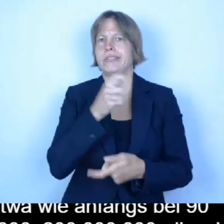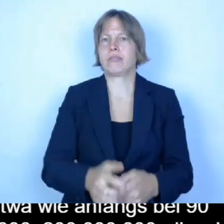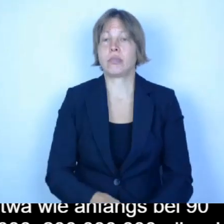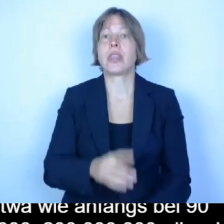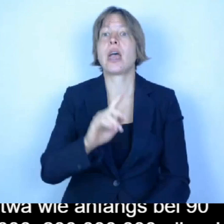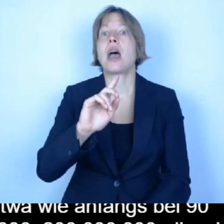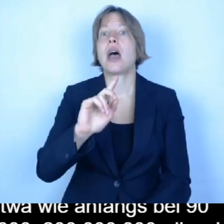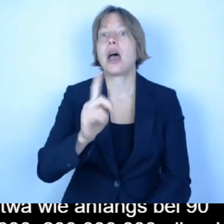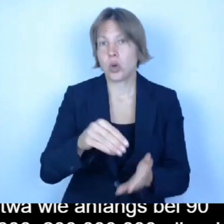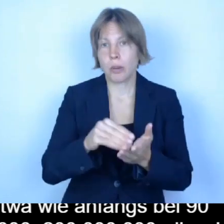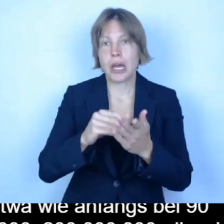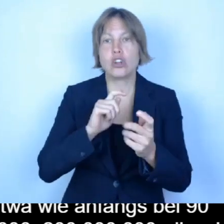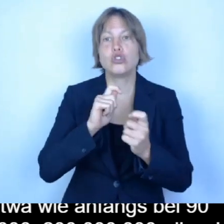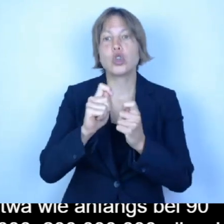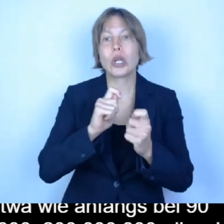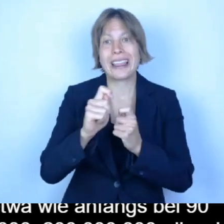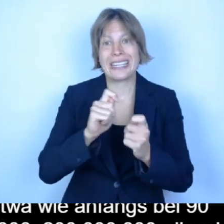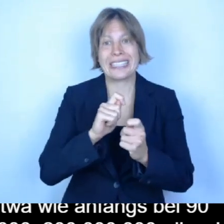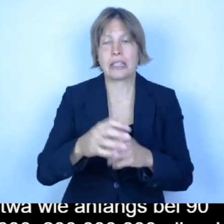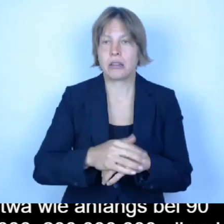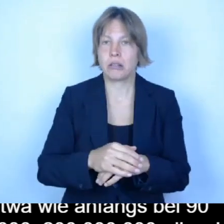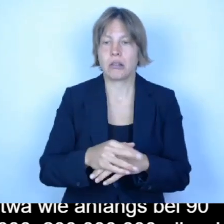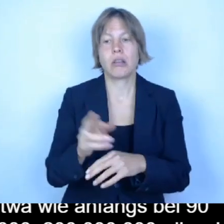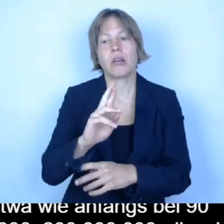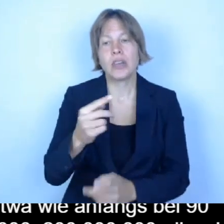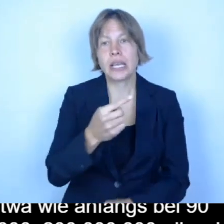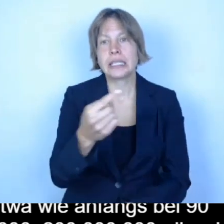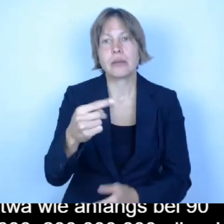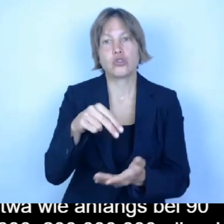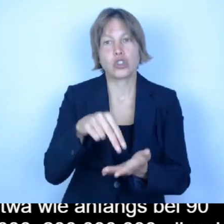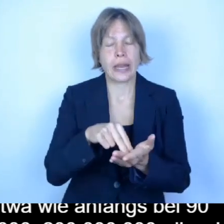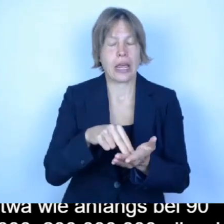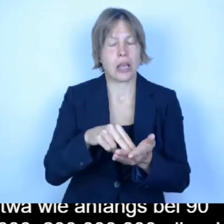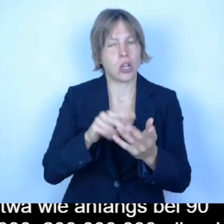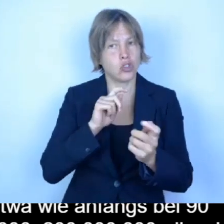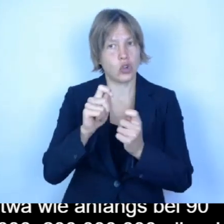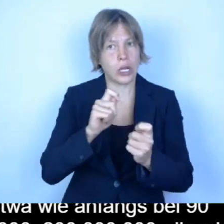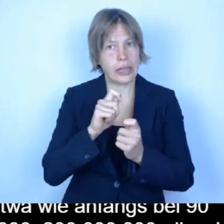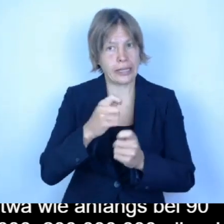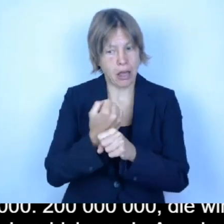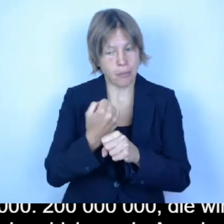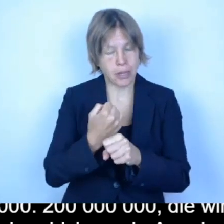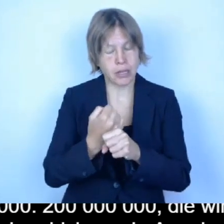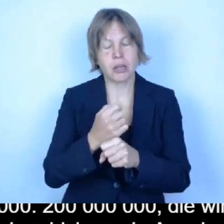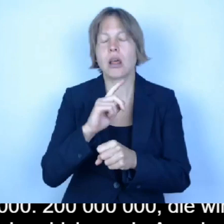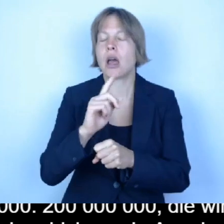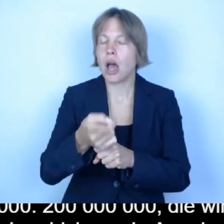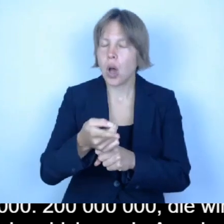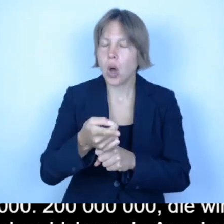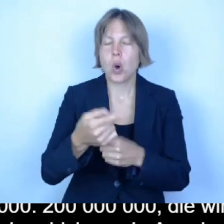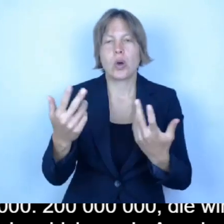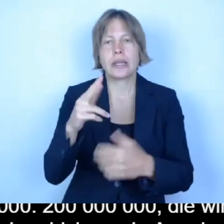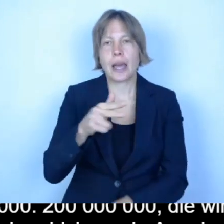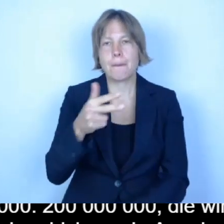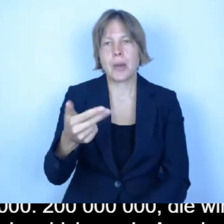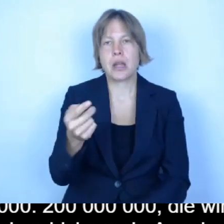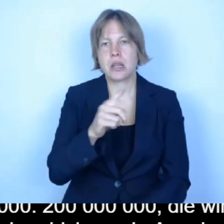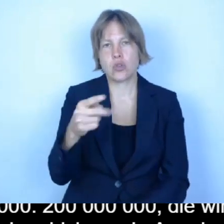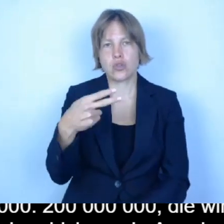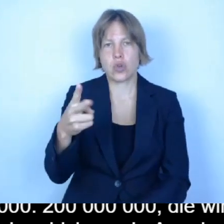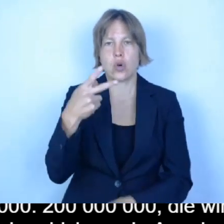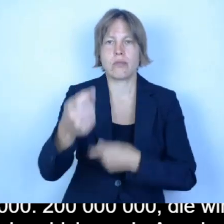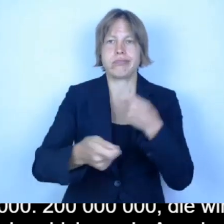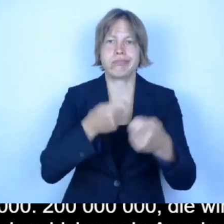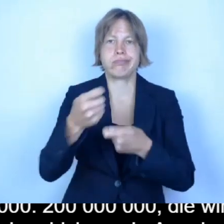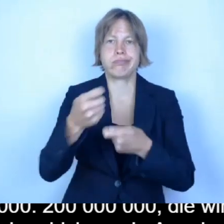Journalisten fallen genau auch in diesen Bereich dann. Damit wird die Zahl, die bislang profitiert hätte, von 30.000